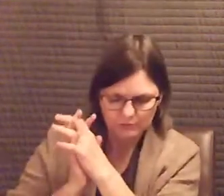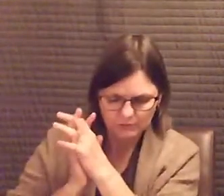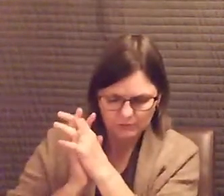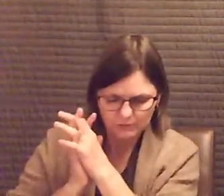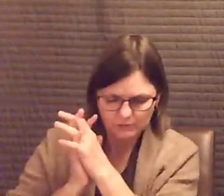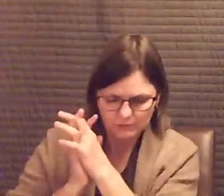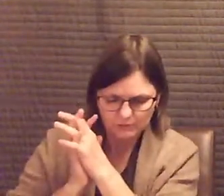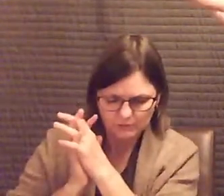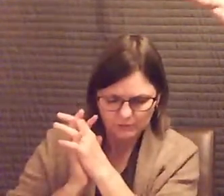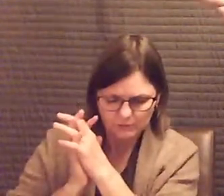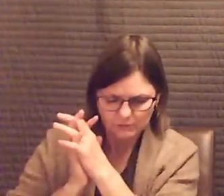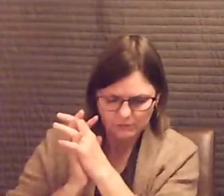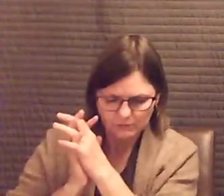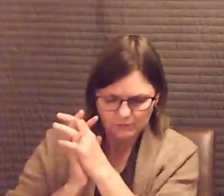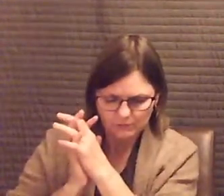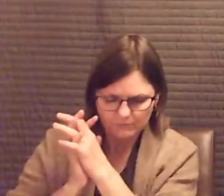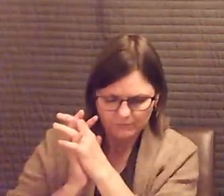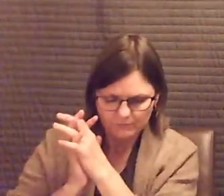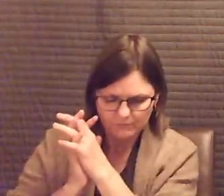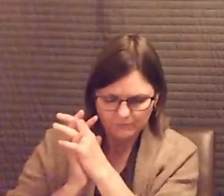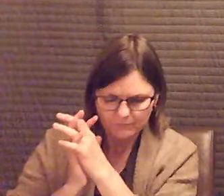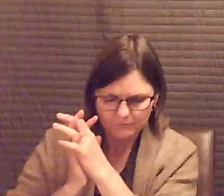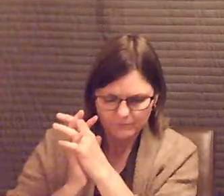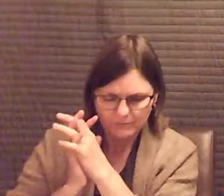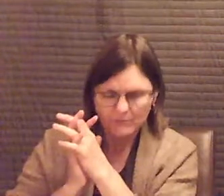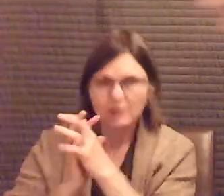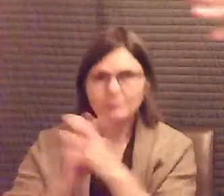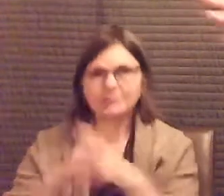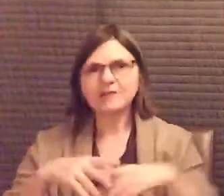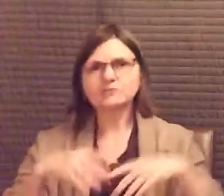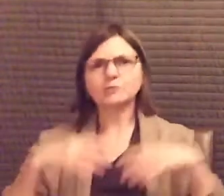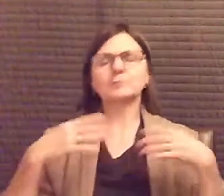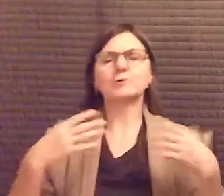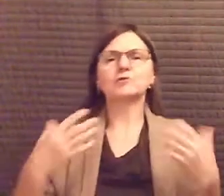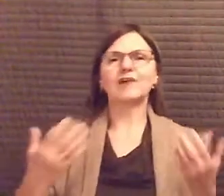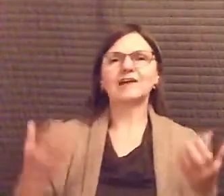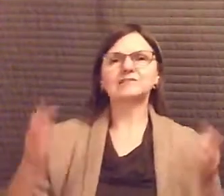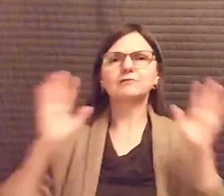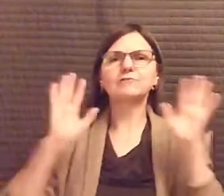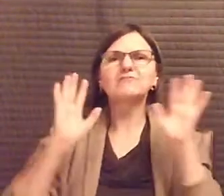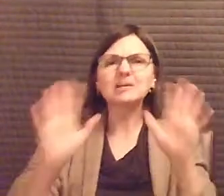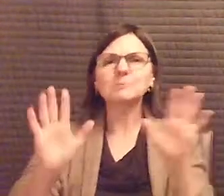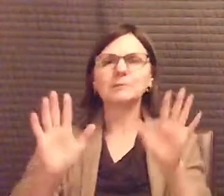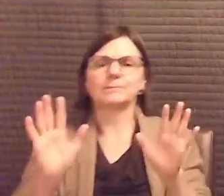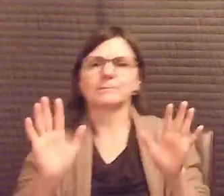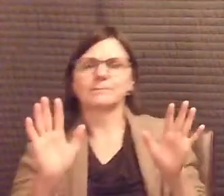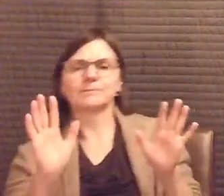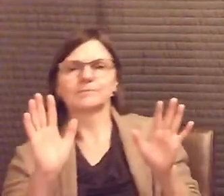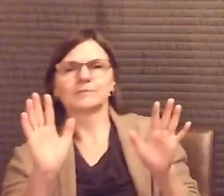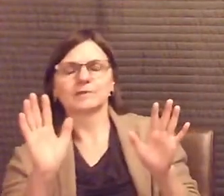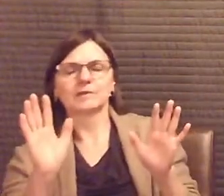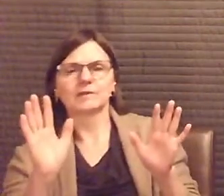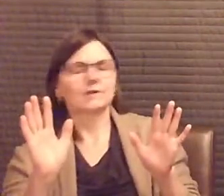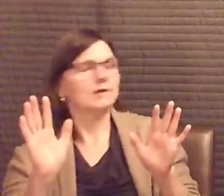breng een andere place of reaching bracht op het punt waar ze verwierpen